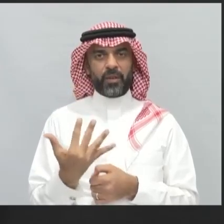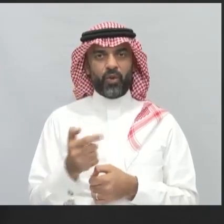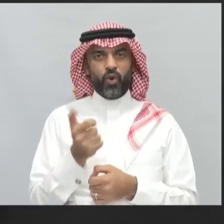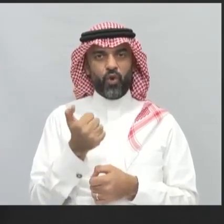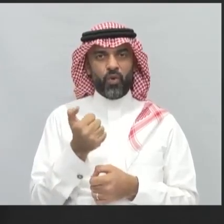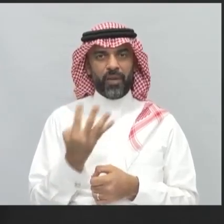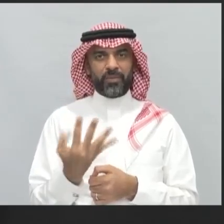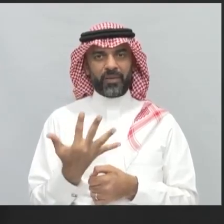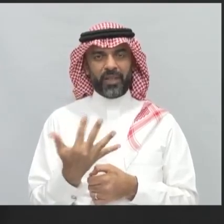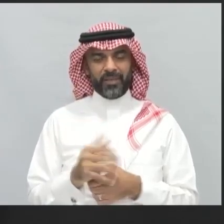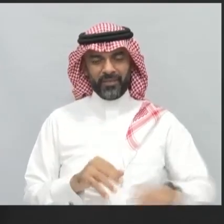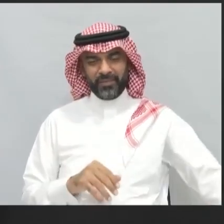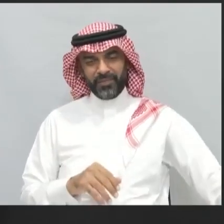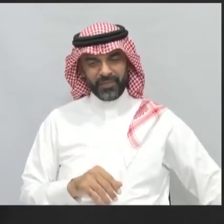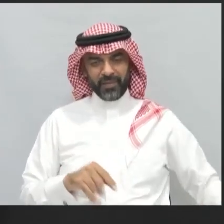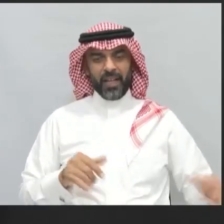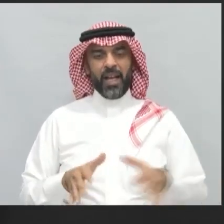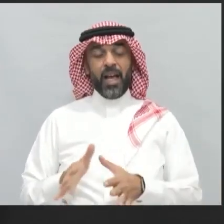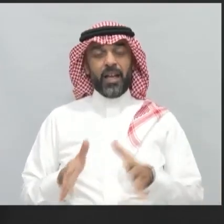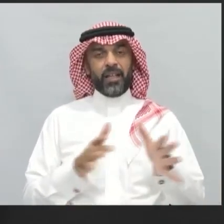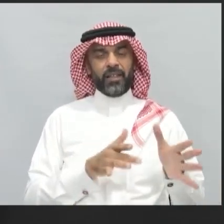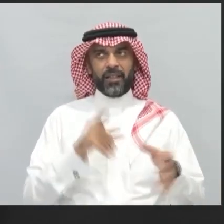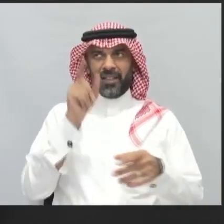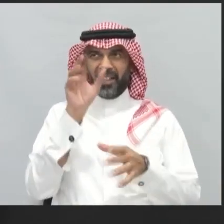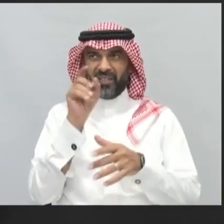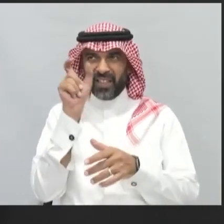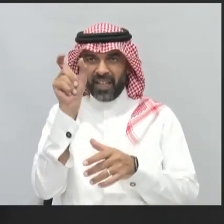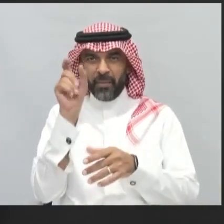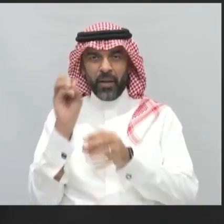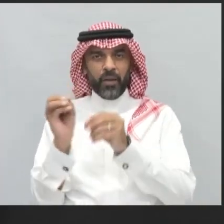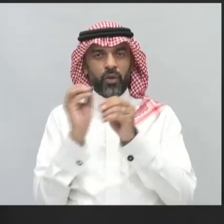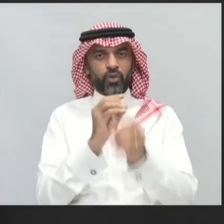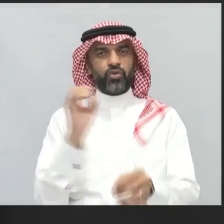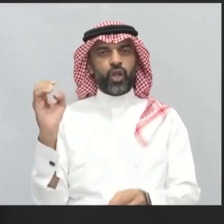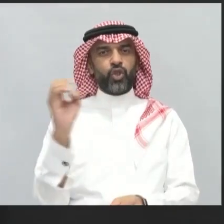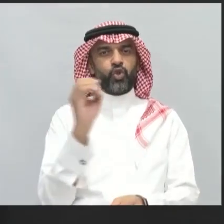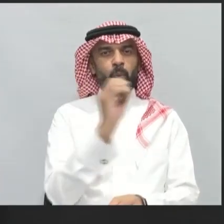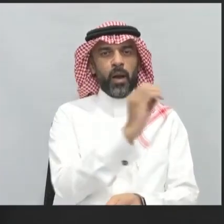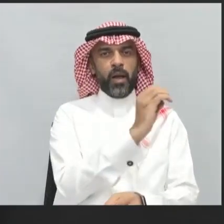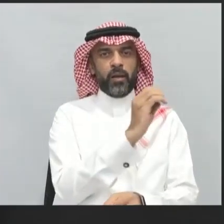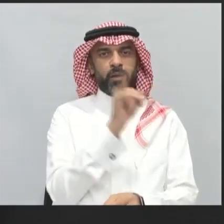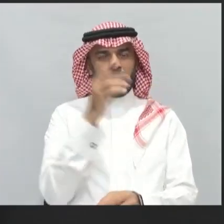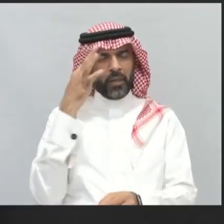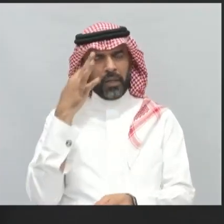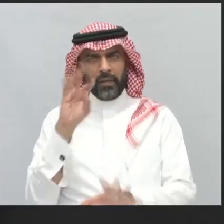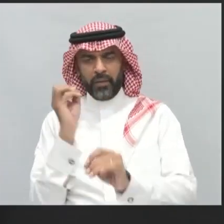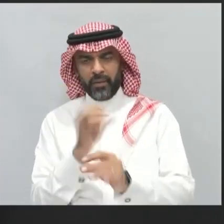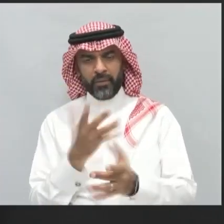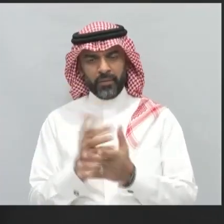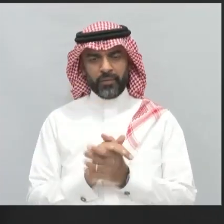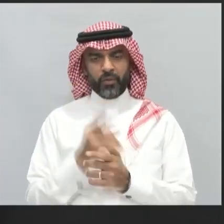خماسي ناتي الى جمله المثال مثل بهذا الفعل في جمله